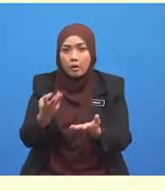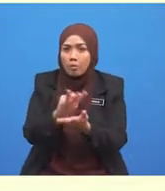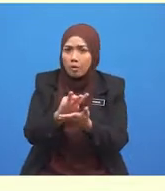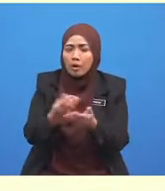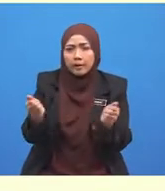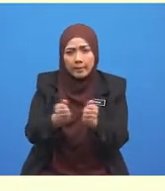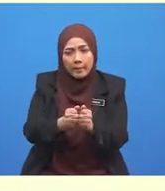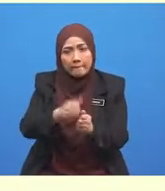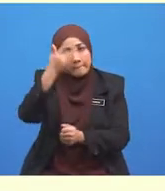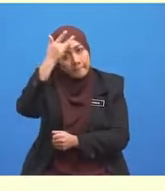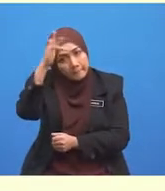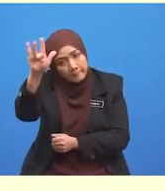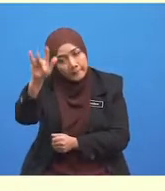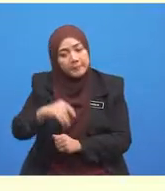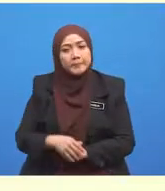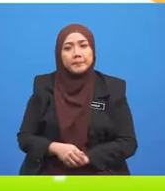bijak.